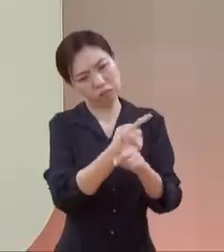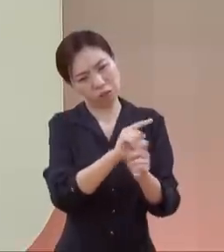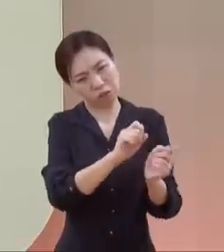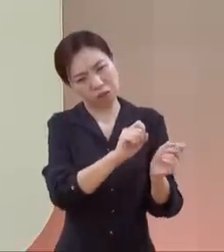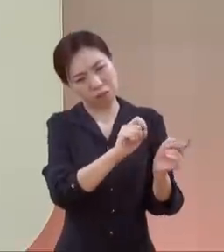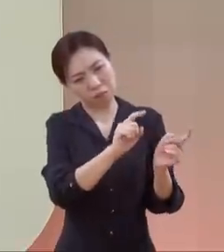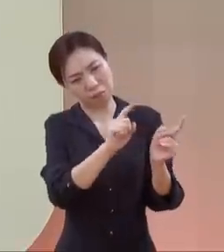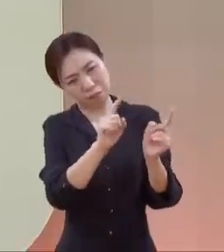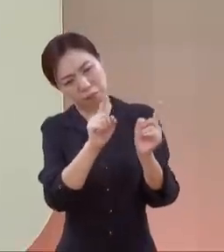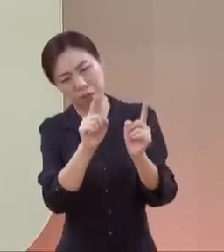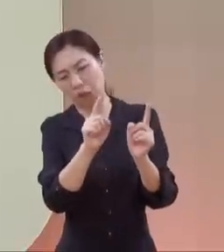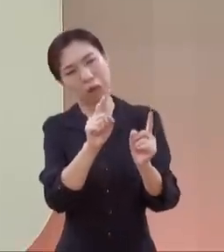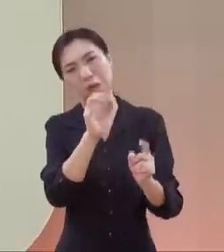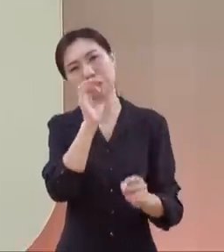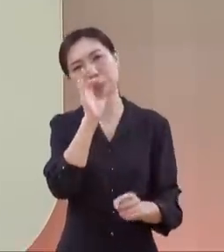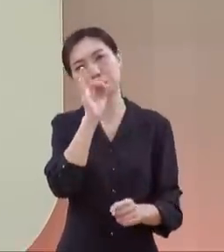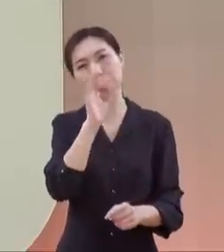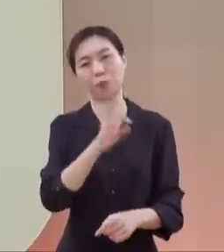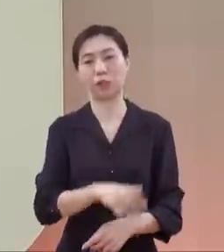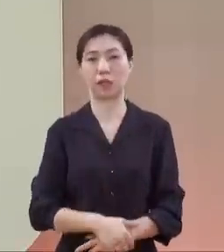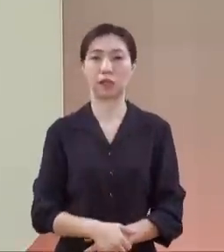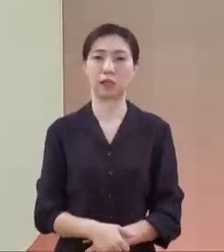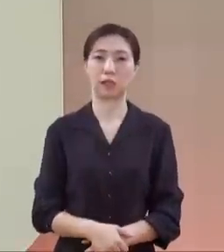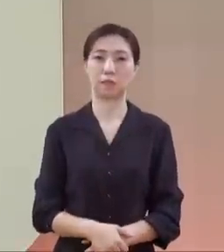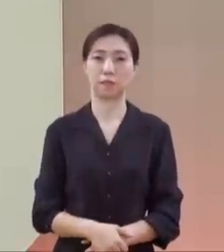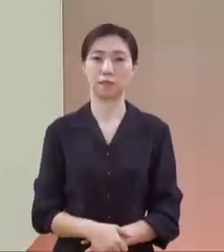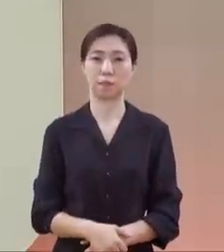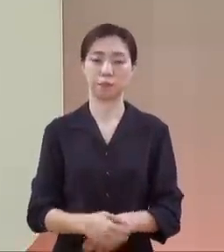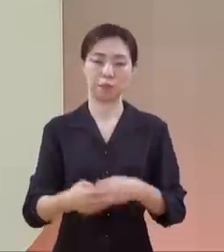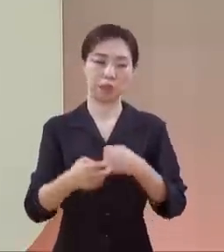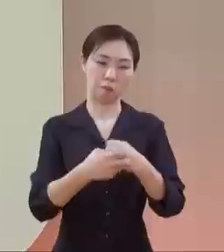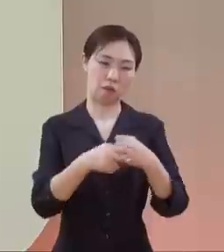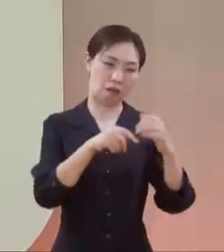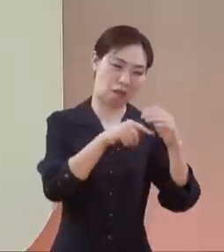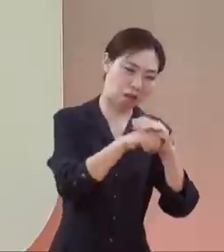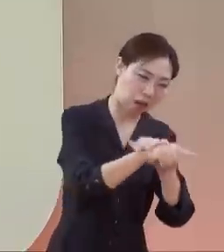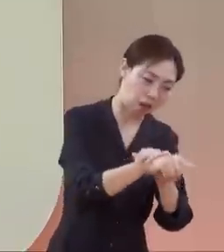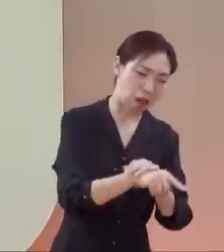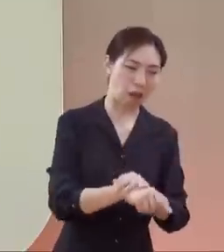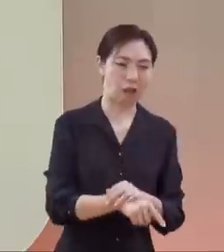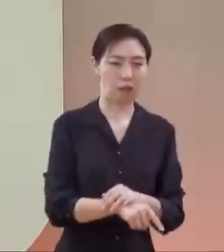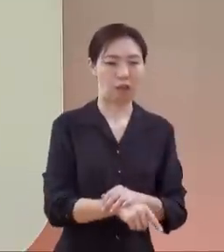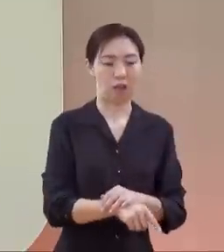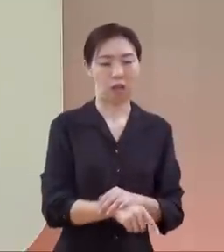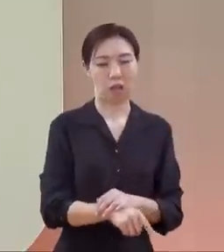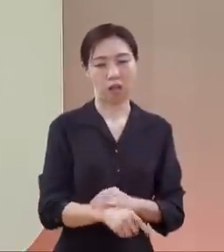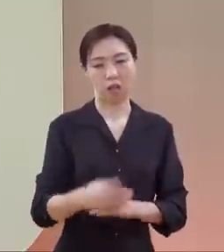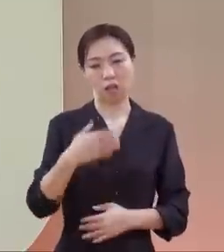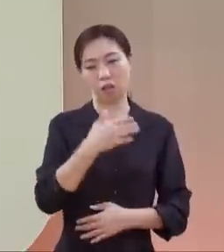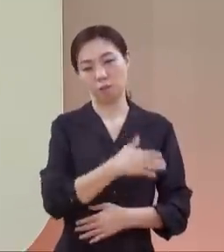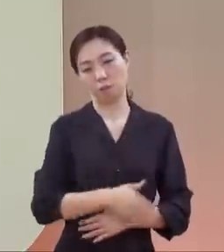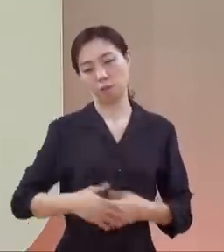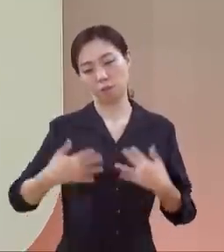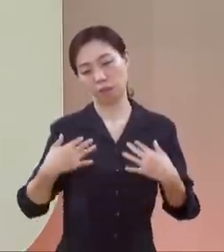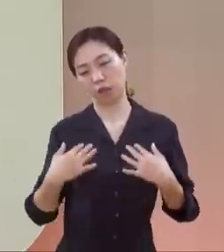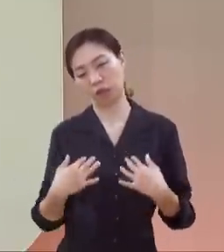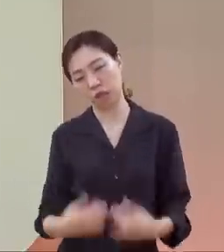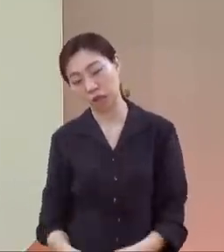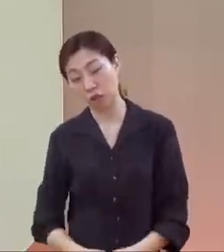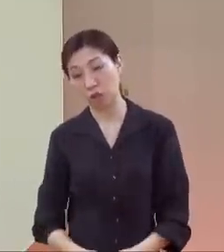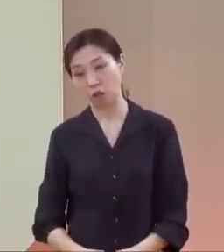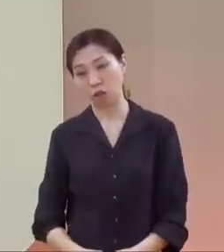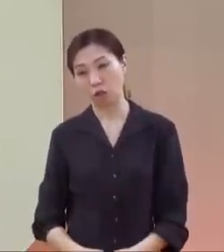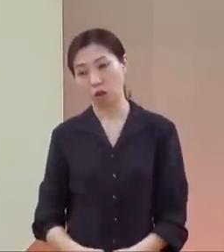효과를 보지 못하는 상황에서 병원 다니고 몸은 지치고 몸뚱아리나 아파